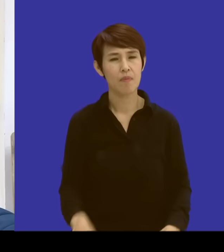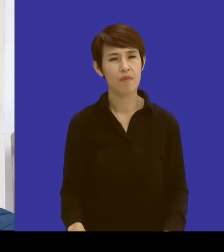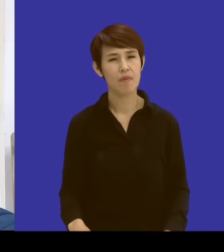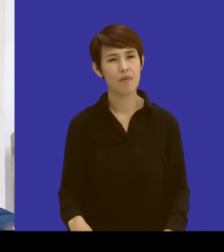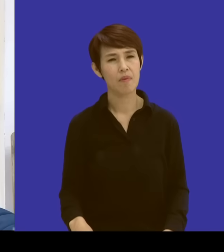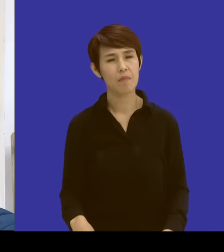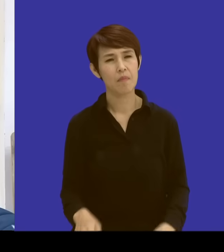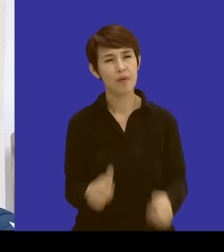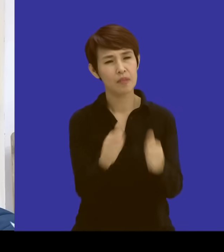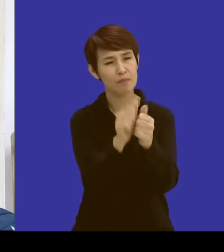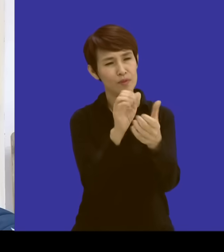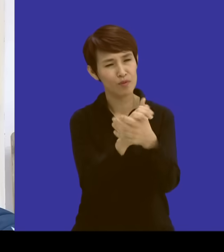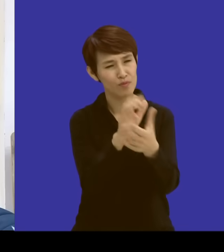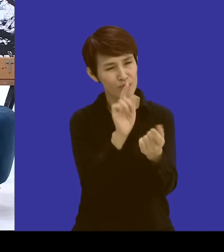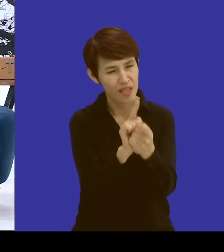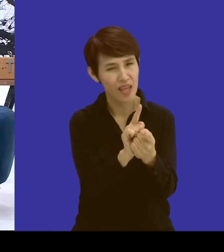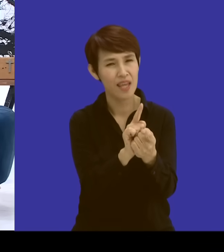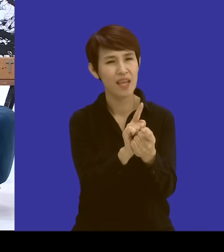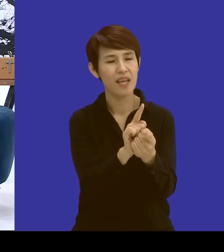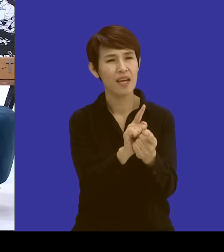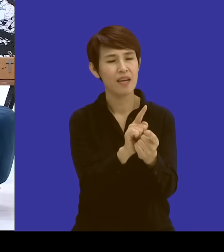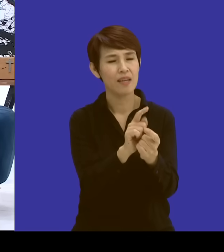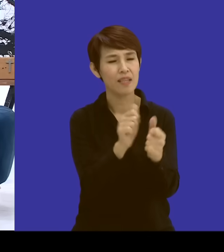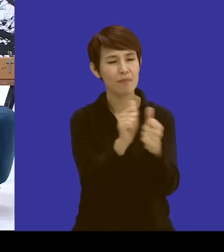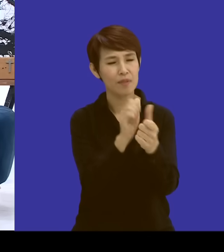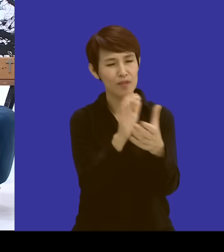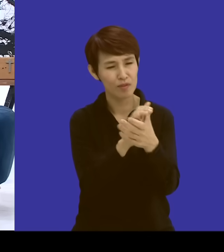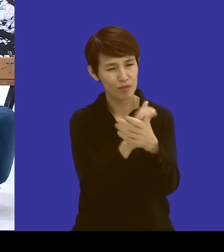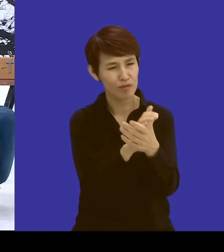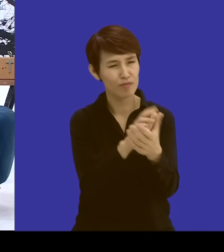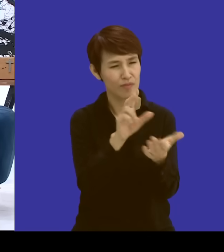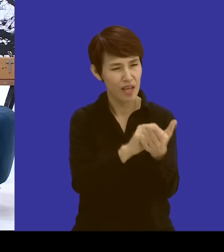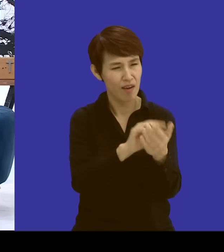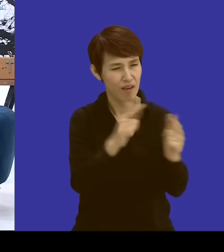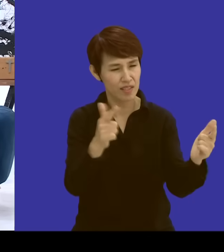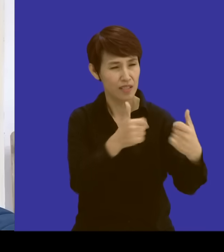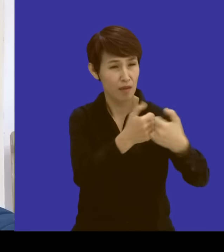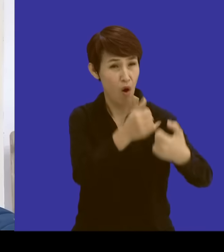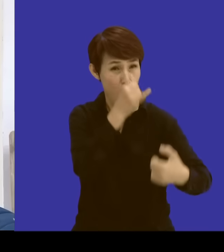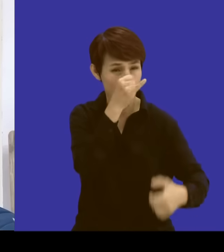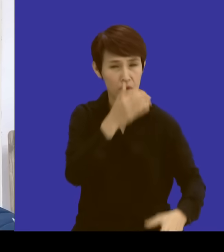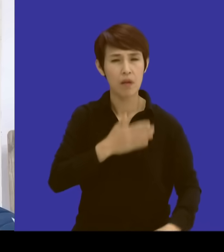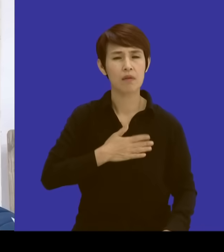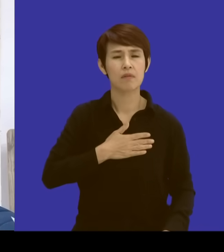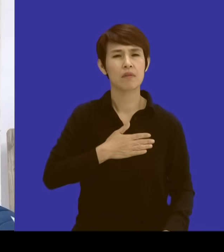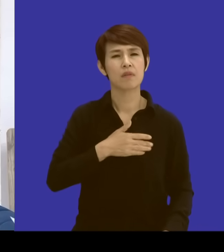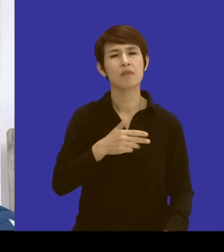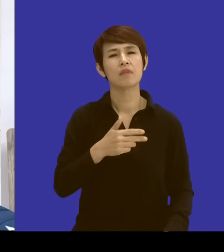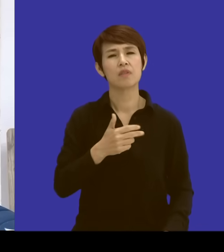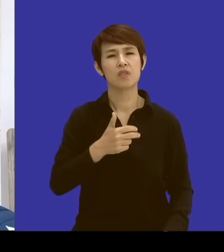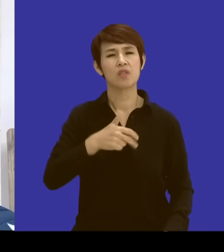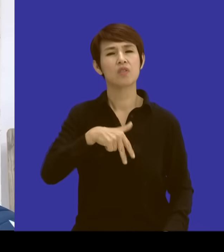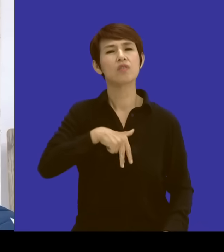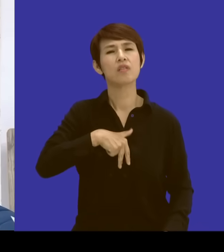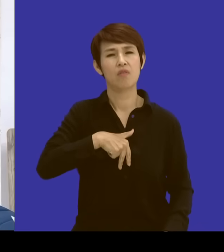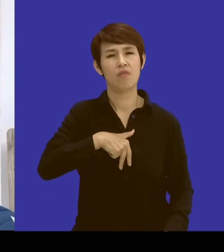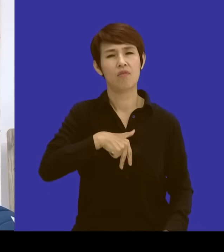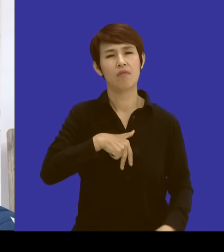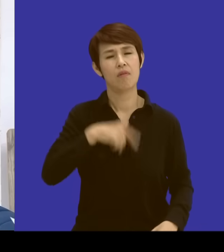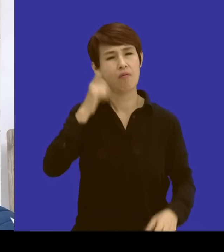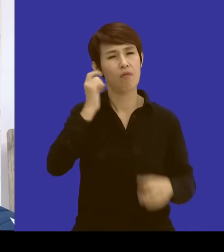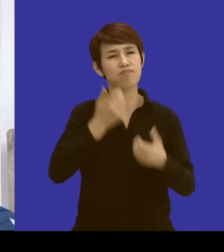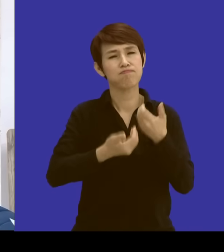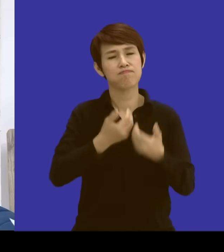것 때문에 뭐 되게 그 그렇죠. 상담을 할 텐데 그 시절에는 네. 자아 정체성. 근데 네. 저는 그런 갈등이 너무 마음이 어려워서